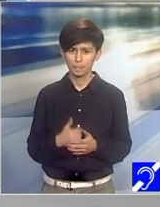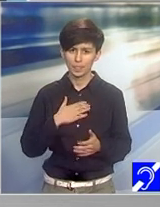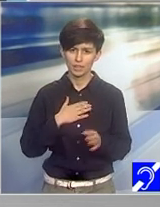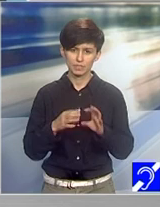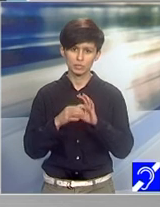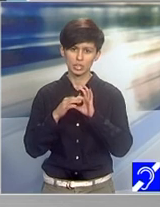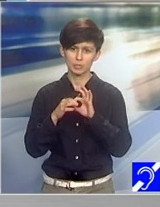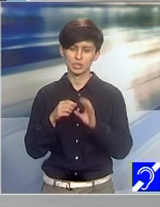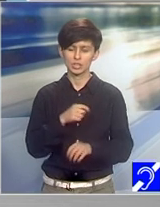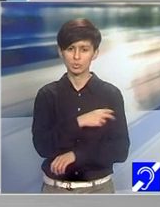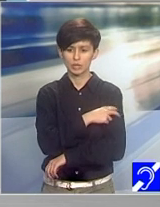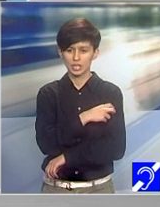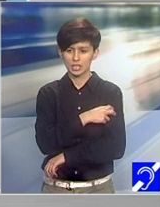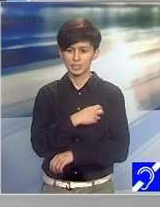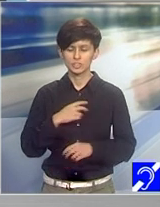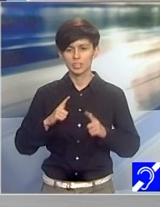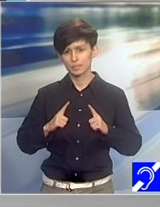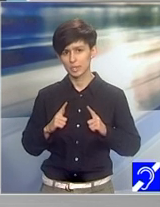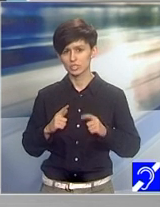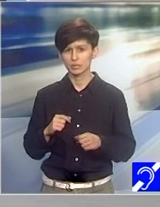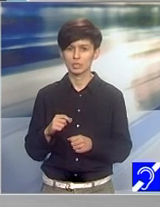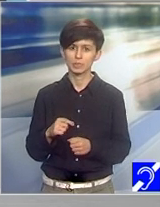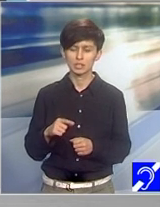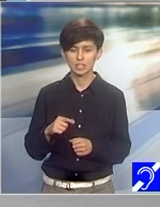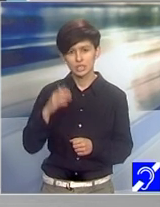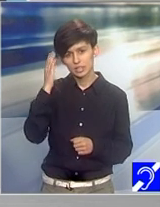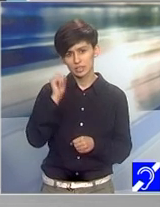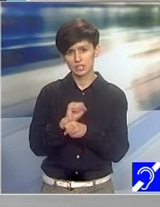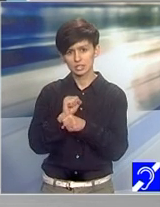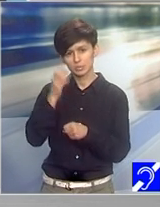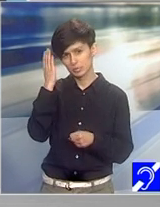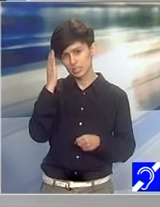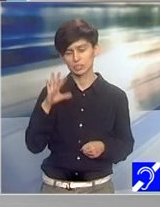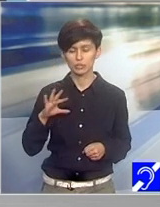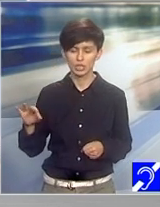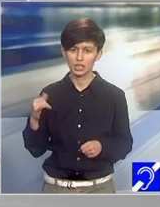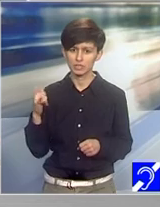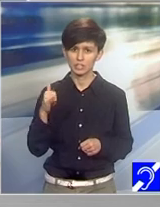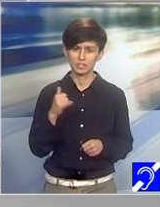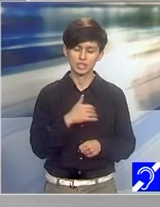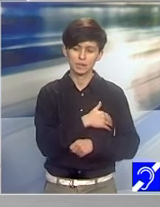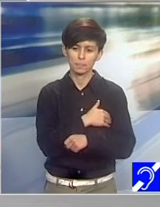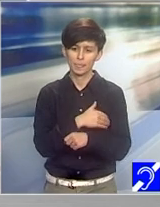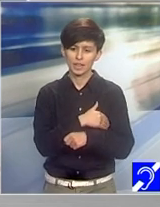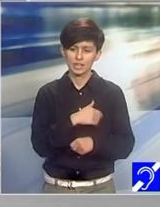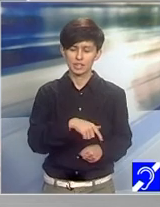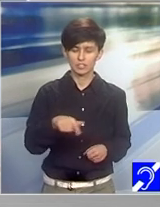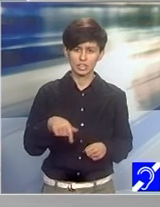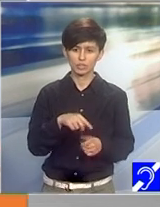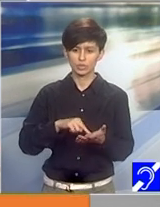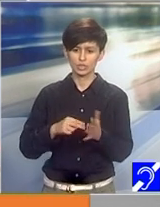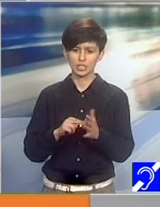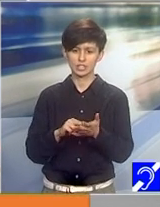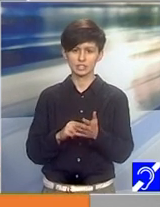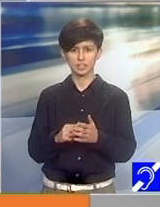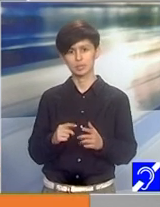colaborări cu licee, așteptăm când va fi săptămâna școală altfel, vin elevi la noi și organizăm